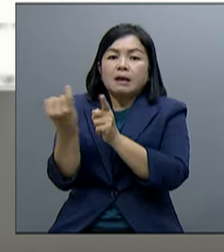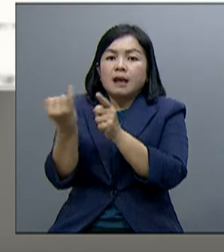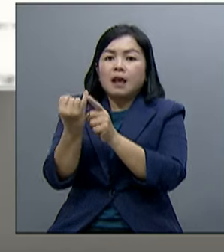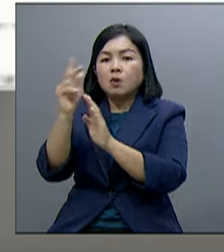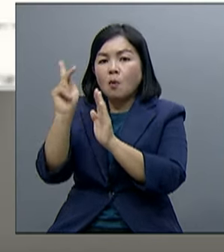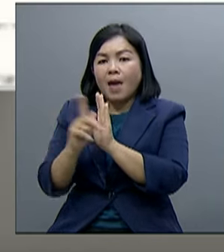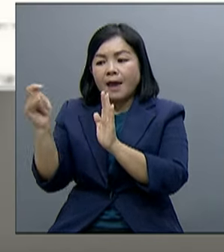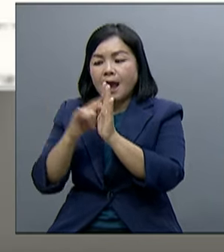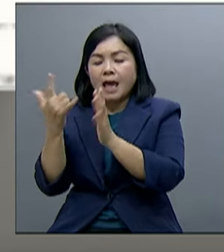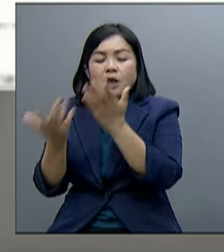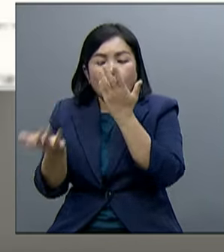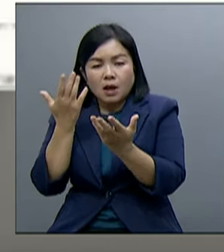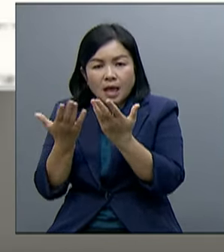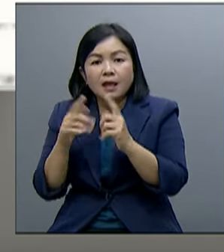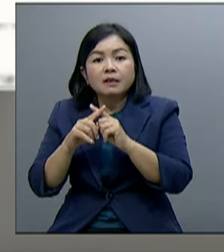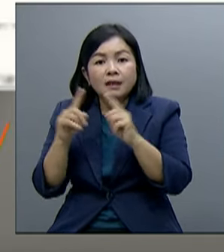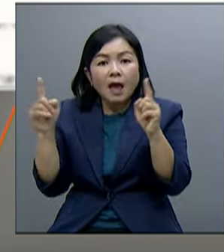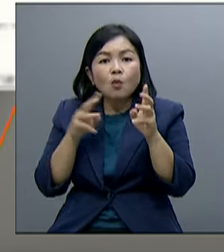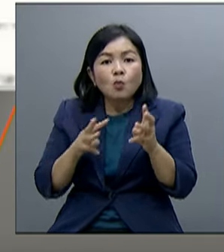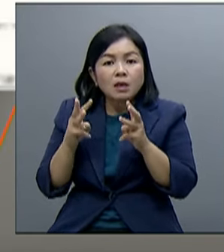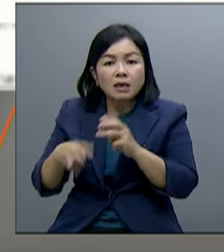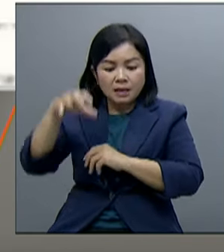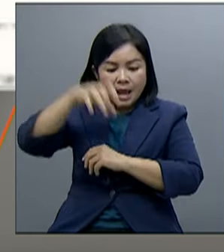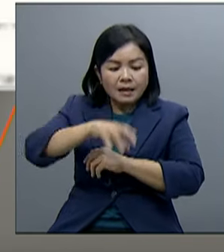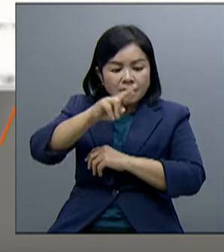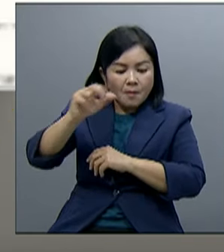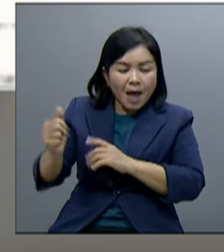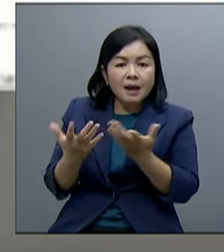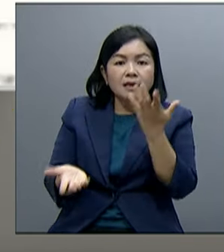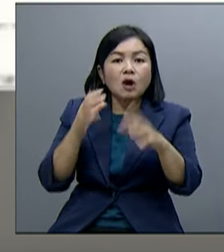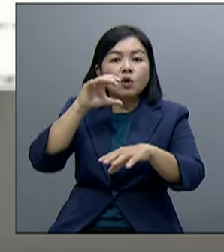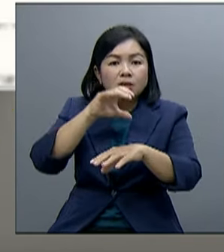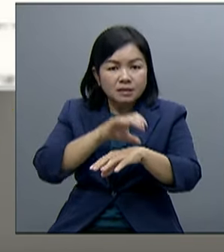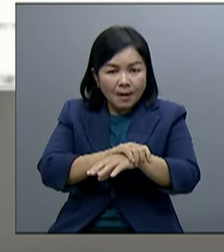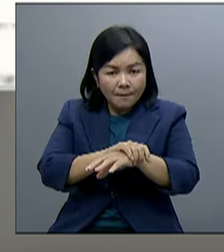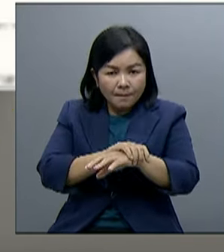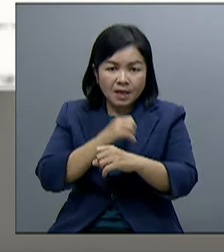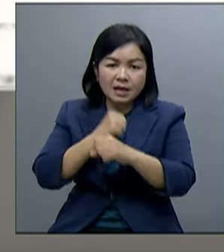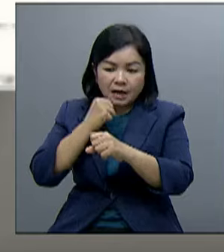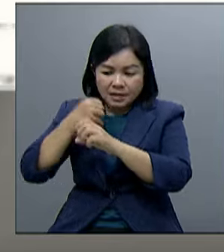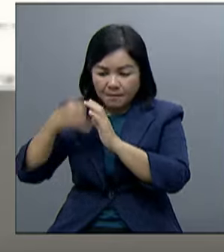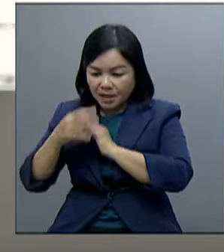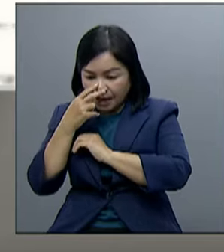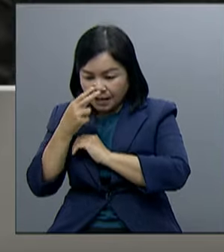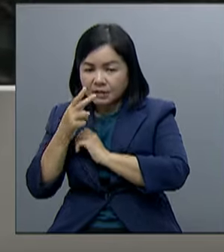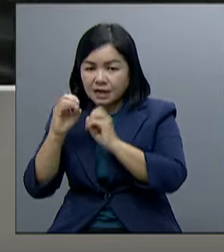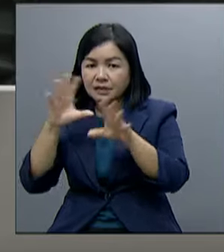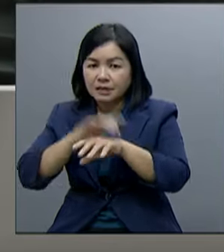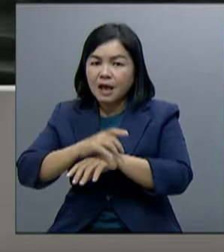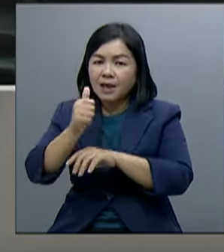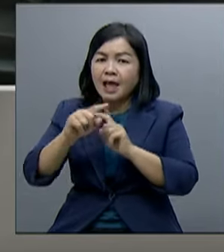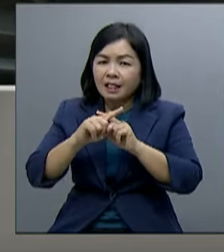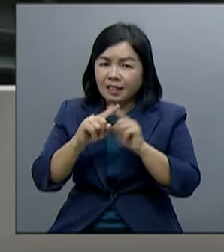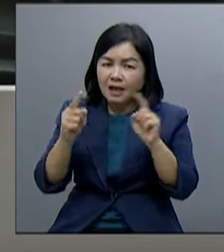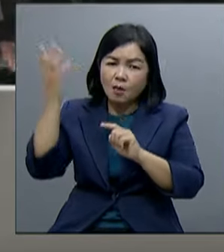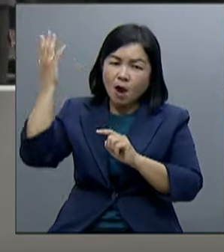ตามนะคะเว้นแต่จะได้รับอนุญาตจากสภาหรือถูกจับในขณะที่กำลังกระทำความผิดค่ะเรื่องนี้พันตำรวจเอก